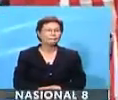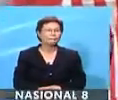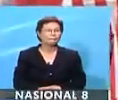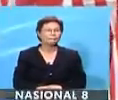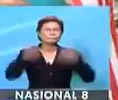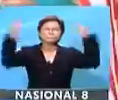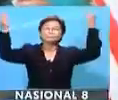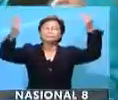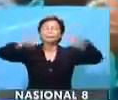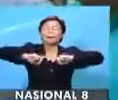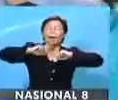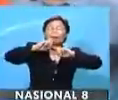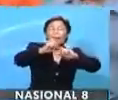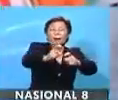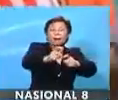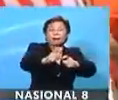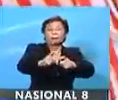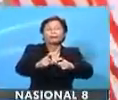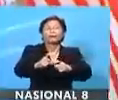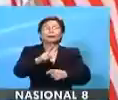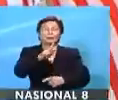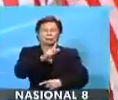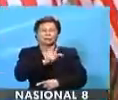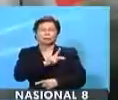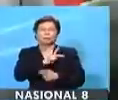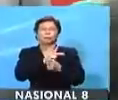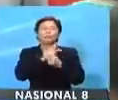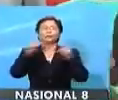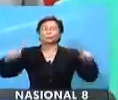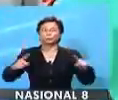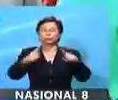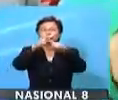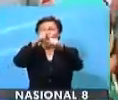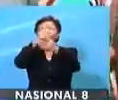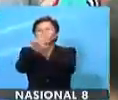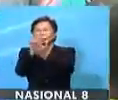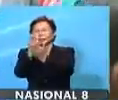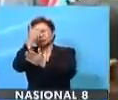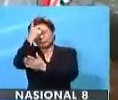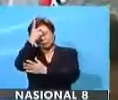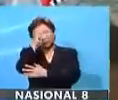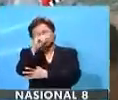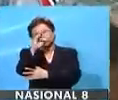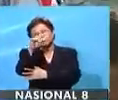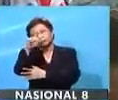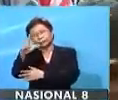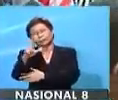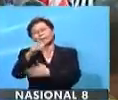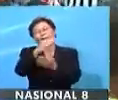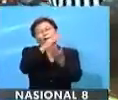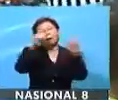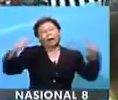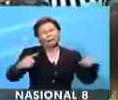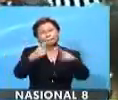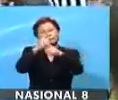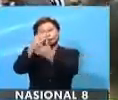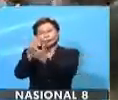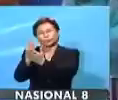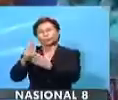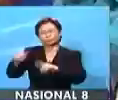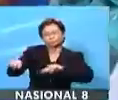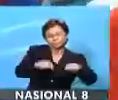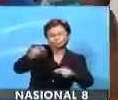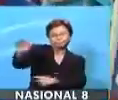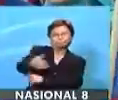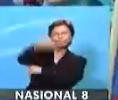Majlis penyerahan disempurnakan Ketua UMNO bahagian Datuk Ismail Muhammad Said. UMNO bahagian itu juga bertindak mengibarkan Jalur